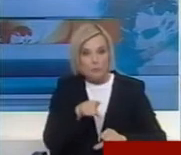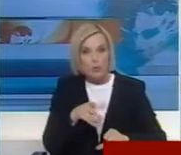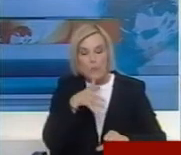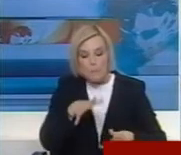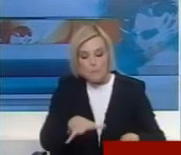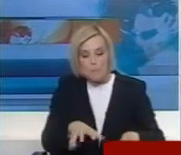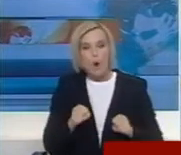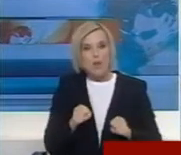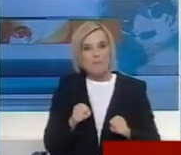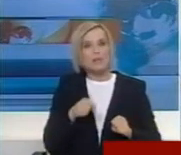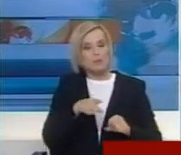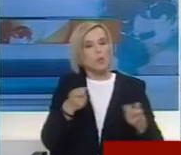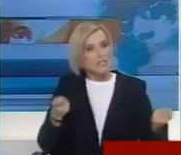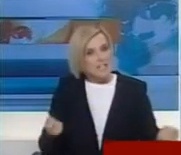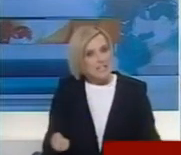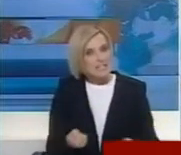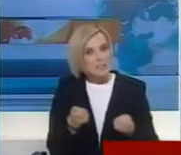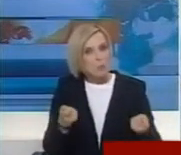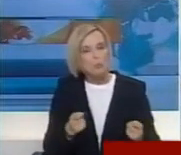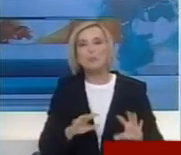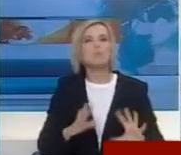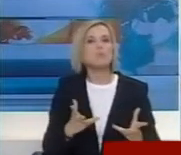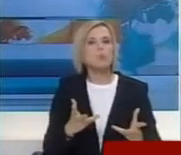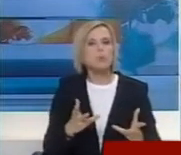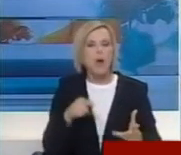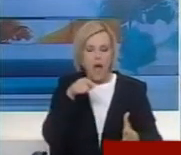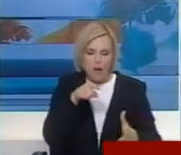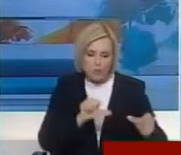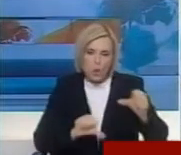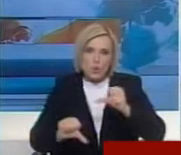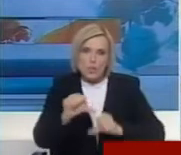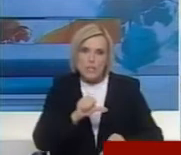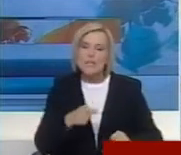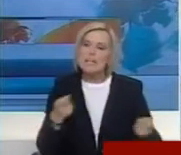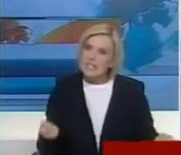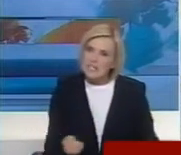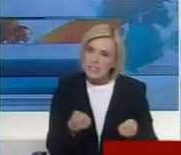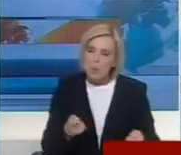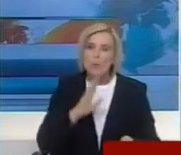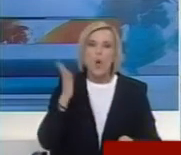σκευασμάτων που χρησιμοποιούνται σε καθαρισμό δεξαμενών και περιέχουν χλωροκίνη.